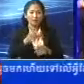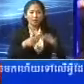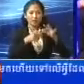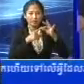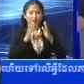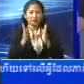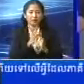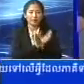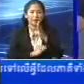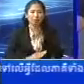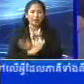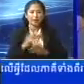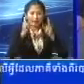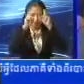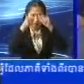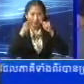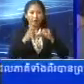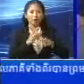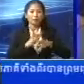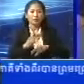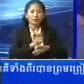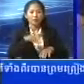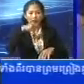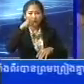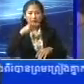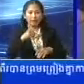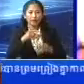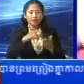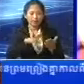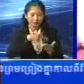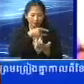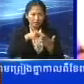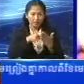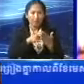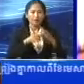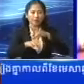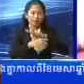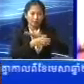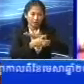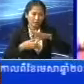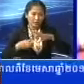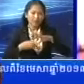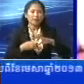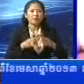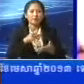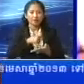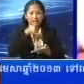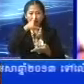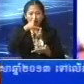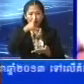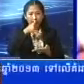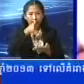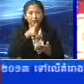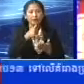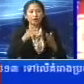ការអាយុដំបណ្ឌិតអិតសំហេញបានបន្តទៀតថាចម្ពោះមជ្ឈមណ្ឌលព្យាបាលស្ដារនីតិសម្បទាអ្នកញៀនគ្រឿងញៀននិងមជ្ឈមណ្ឌ